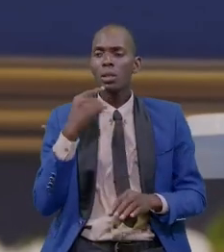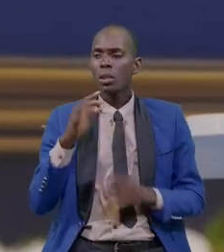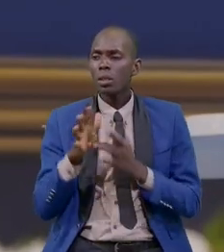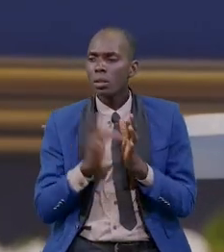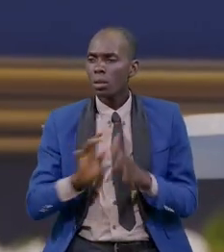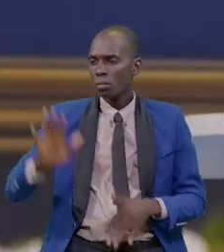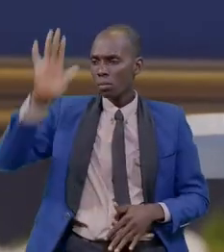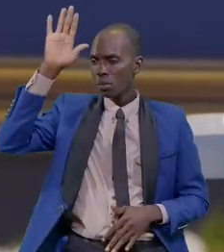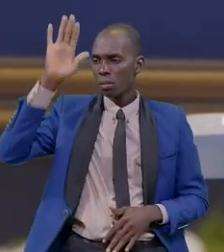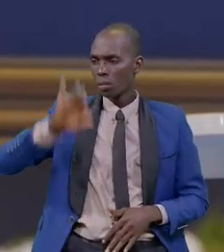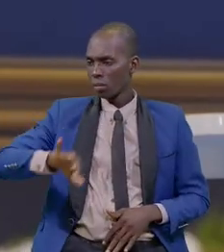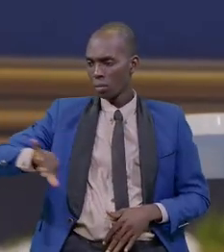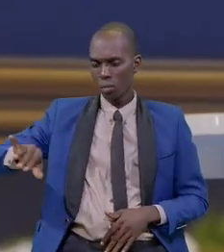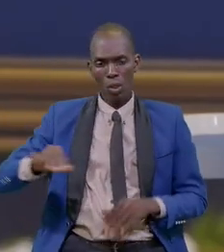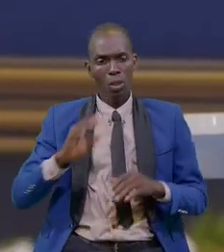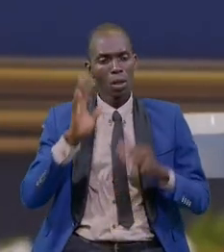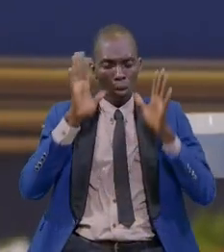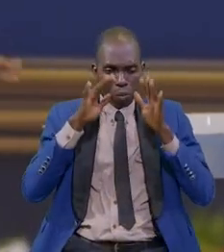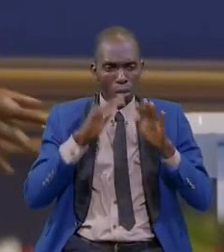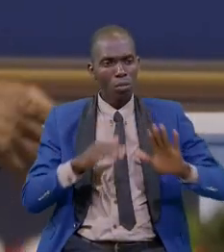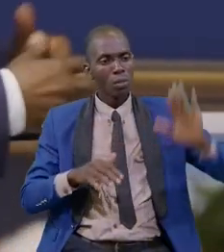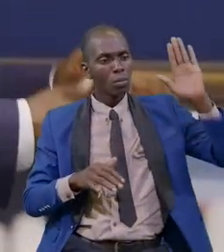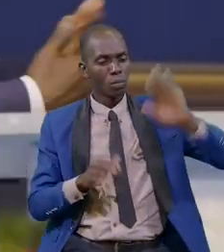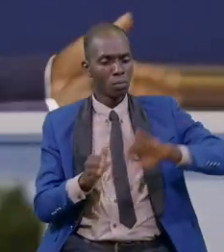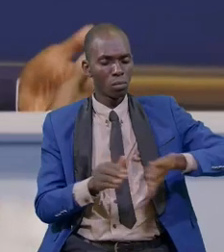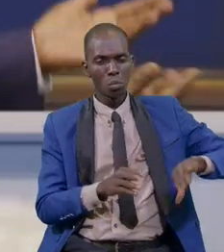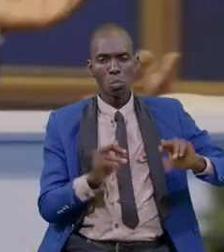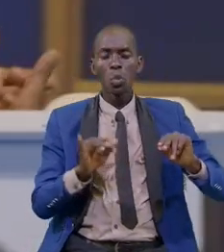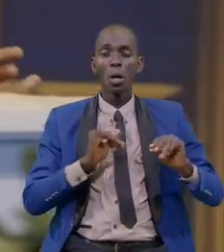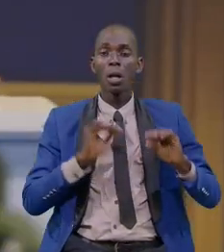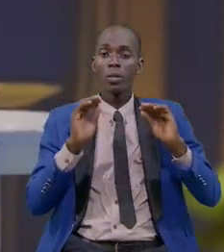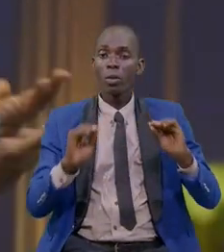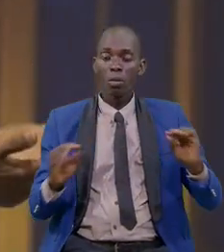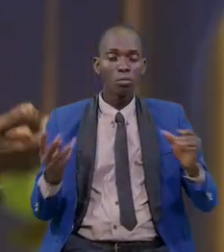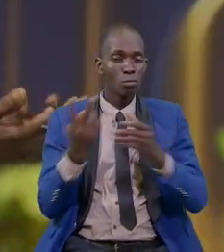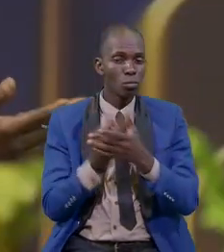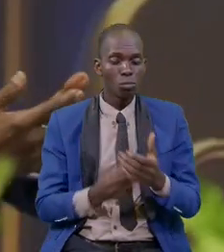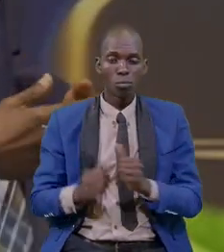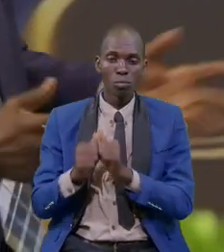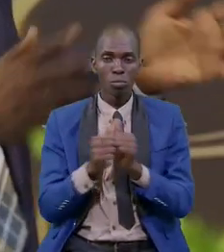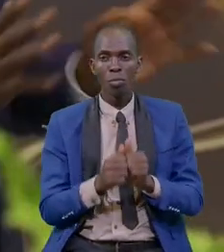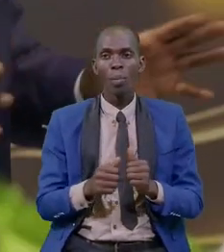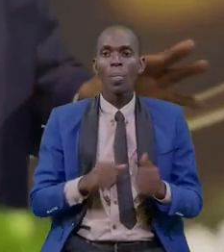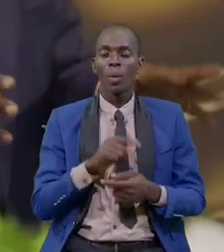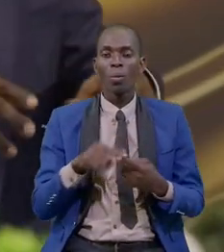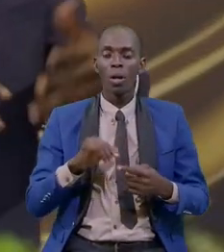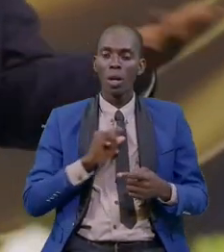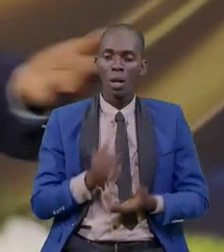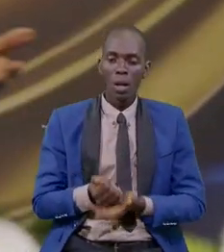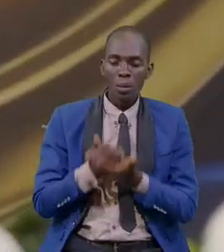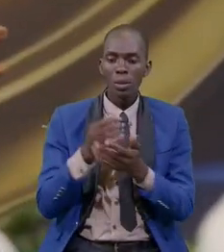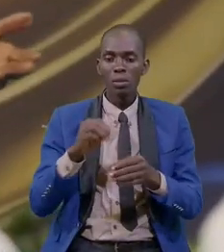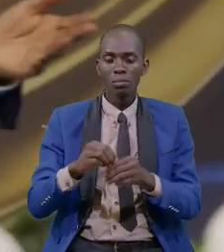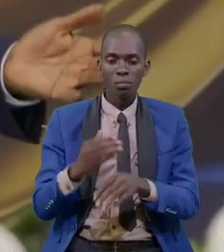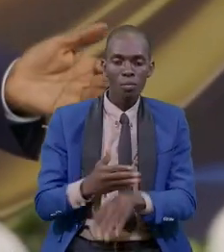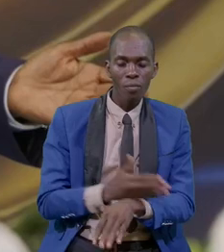et les musulmans, levez vos mains. J'enseignais tout le monde. Et lorsque j'aide tout le monde dans les leçons, dans